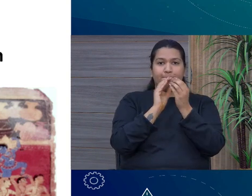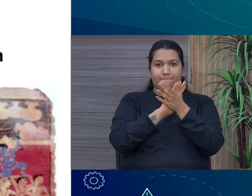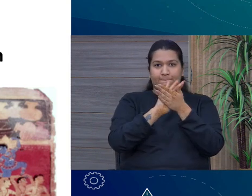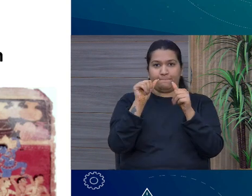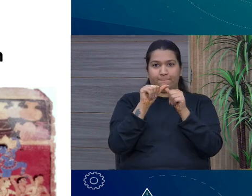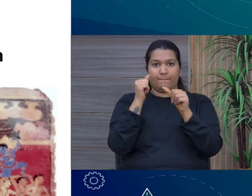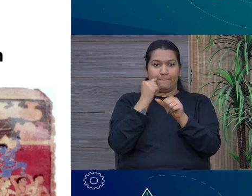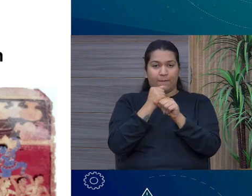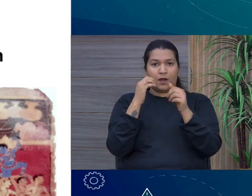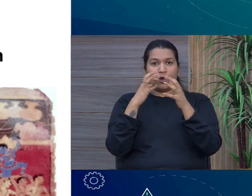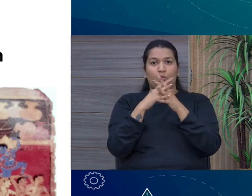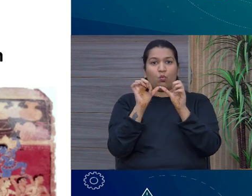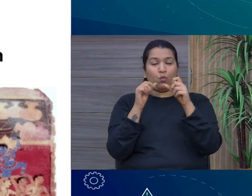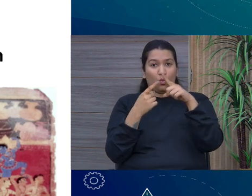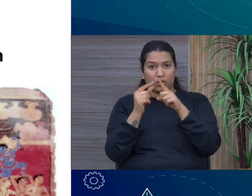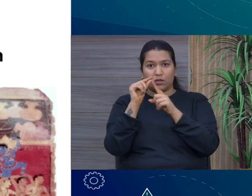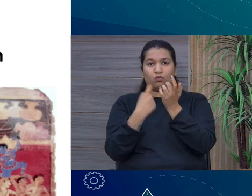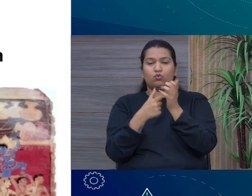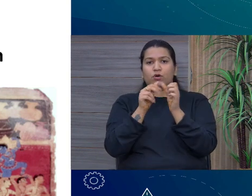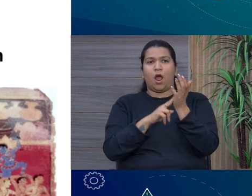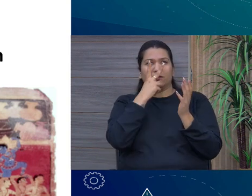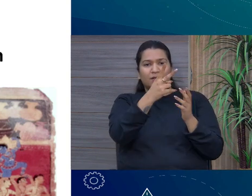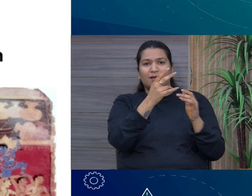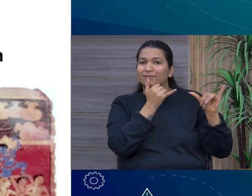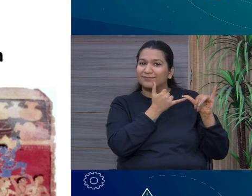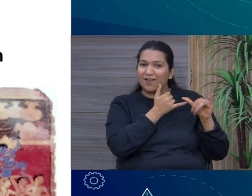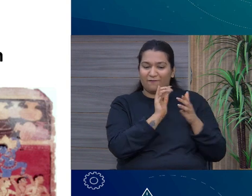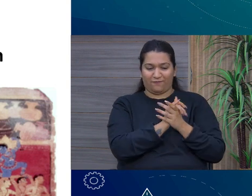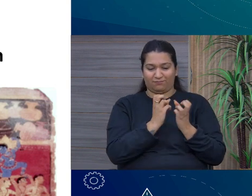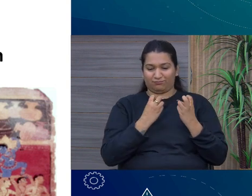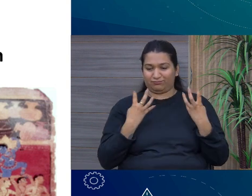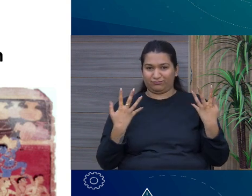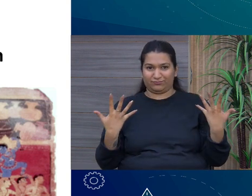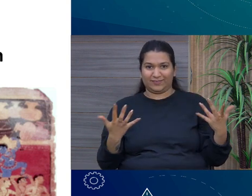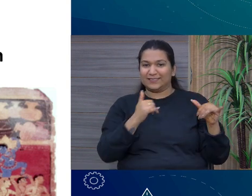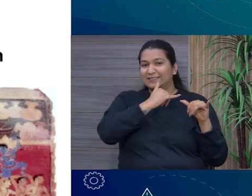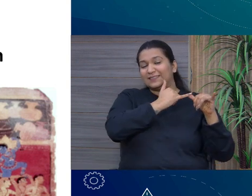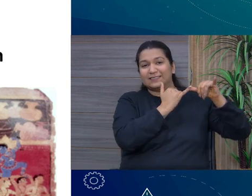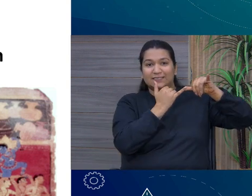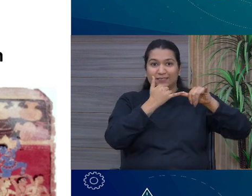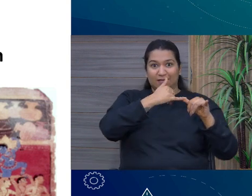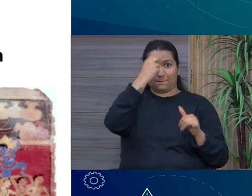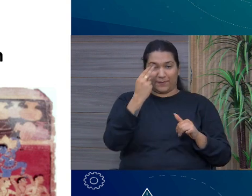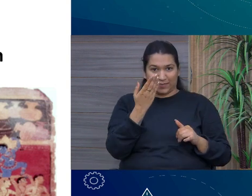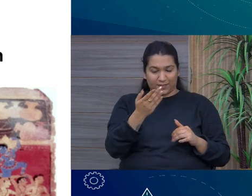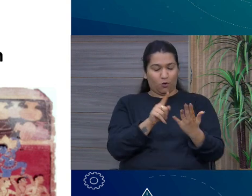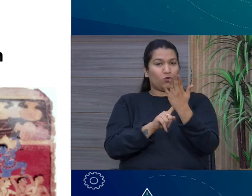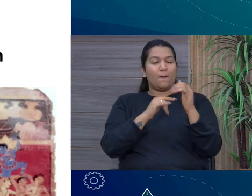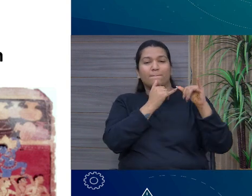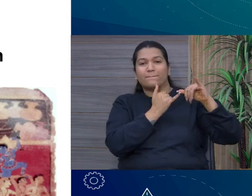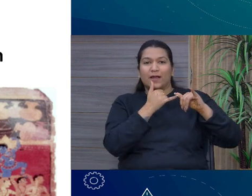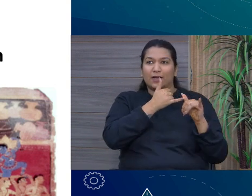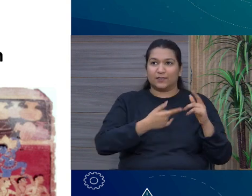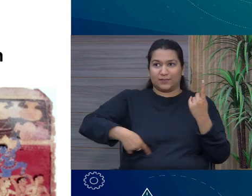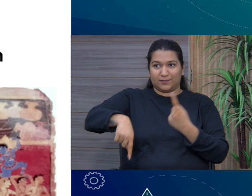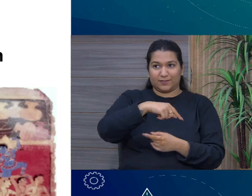आप देखेंगे कि उसमें कृष्ण जी हैं अपने फ्रेंड्स के साथ, उनकी जो माखन लीला है वो उसको दर्शाया गया है उस चित्र